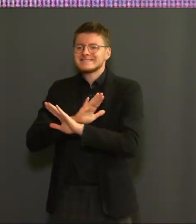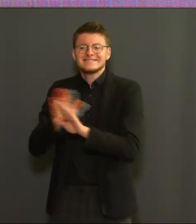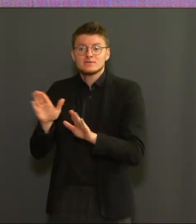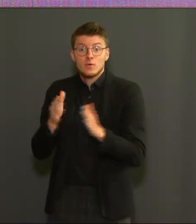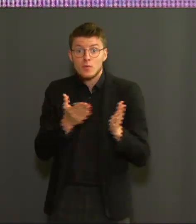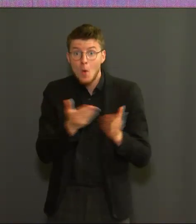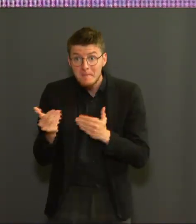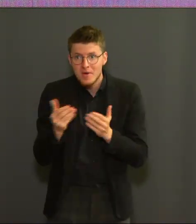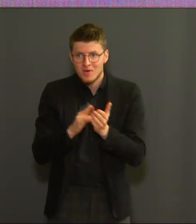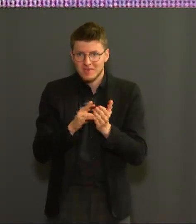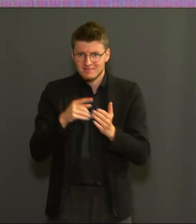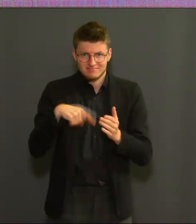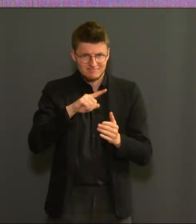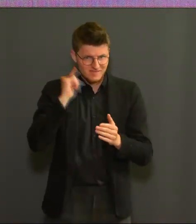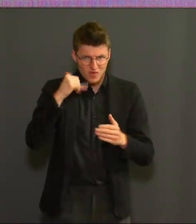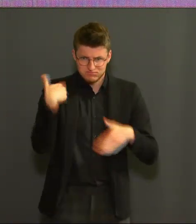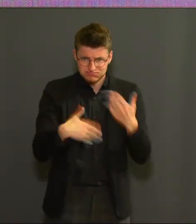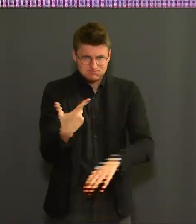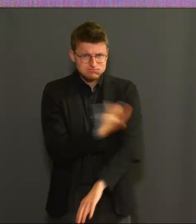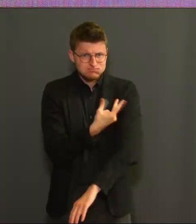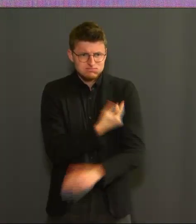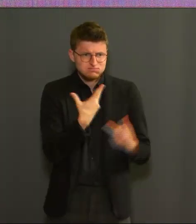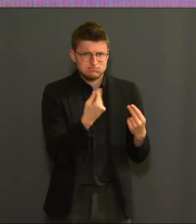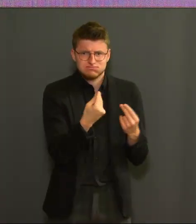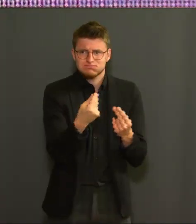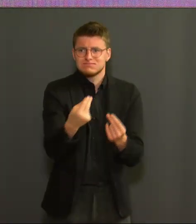mits mensen die nog niet of nog niet volledig